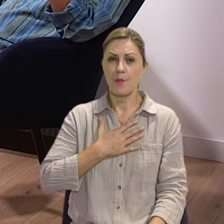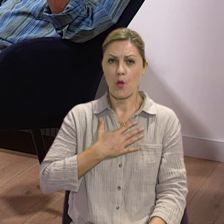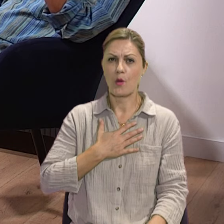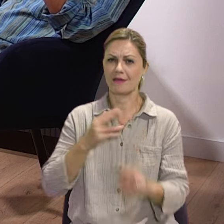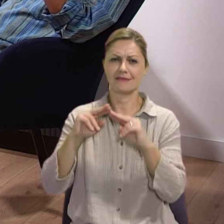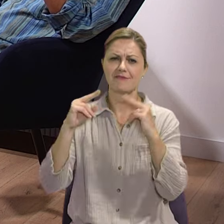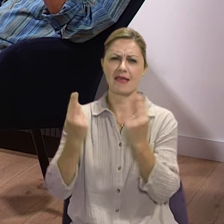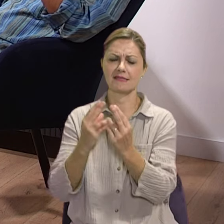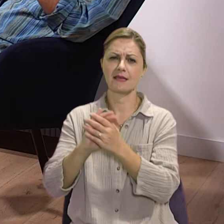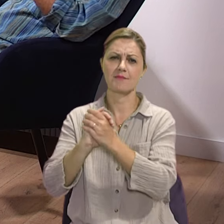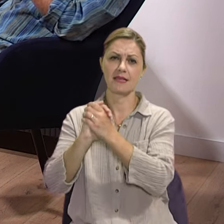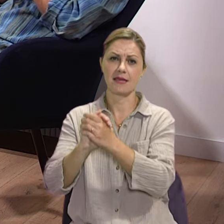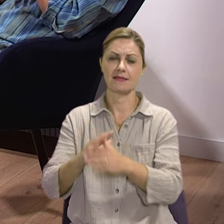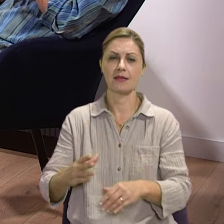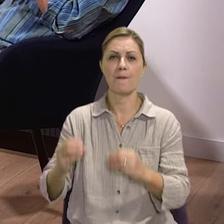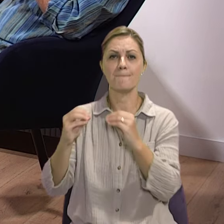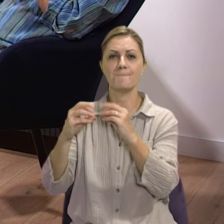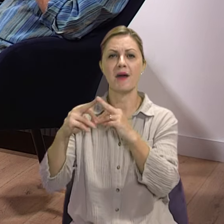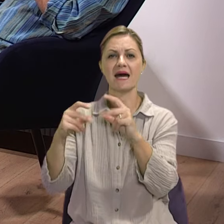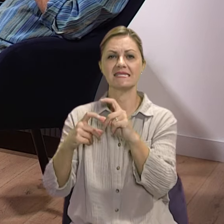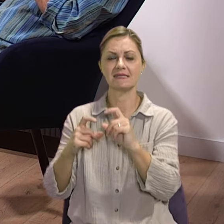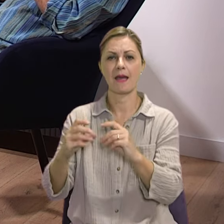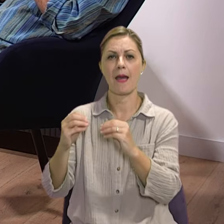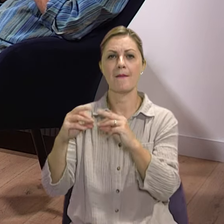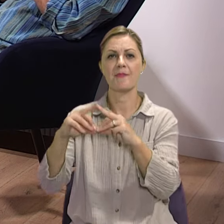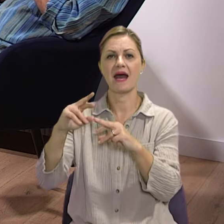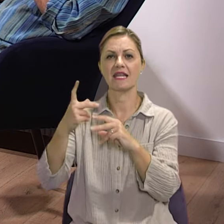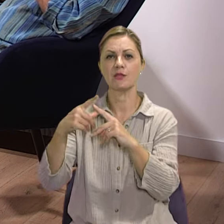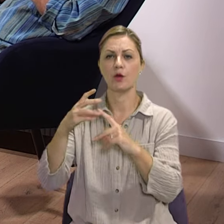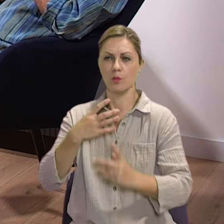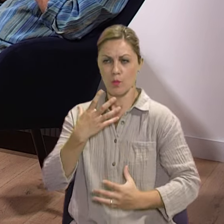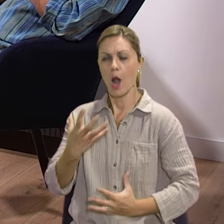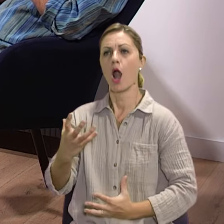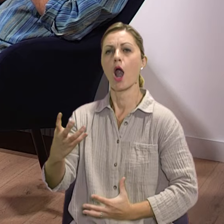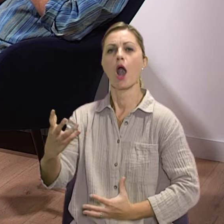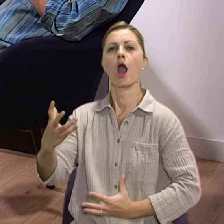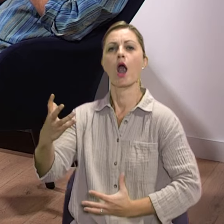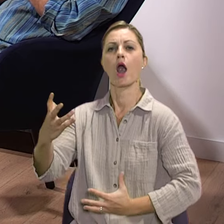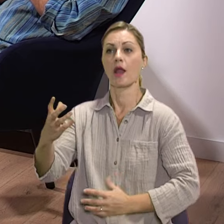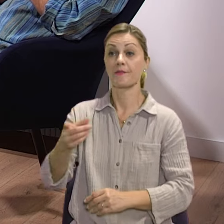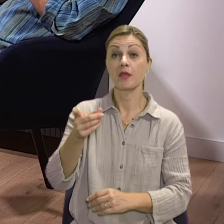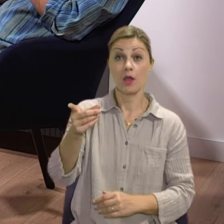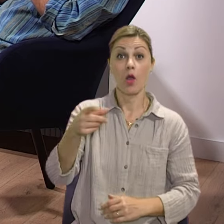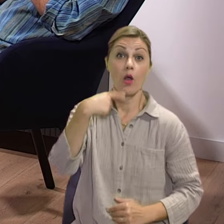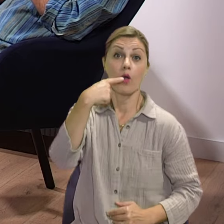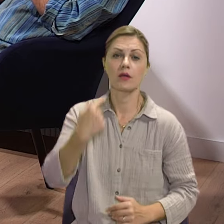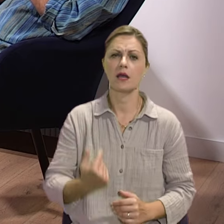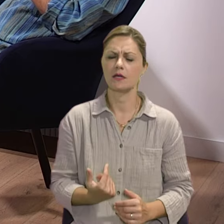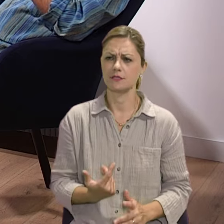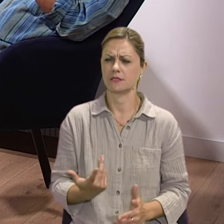veliki svjetski bas-bariton, mi je rekao da ne može vjerovat da danas neko